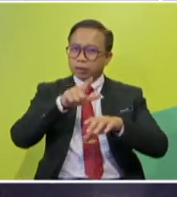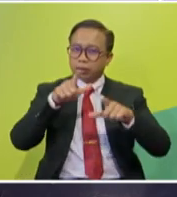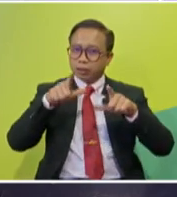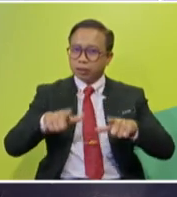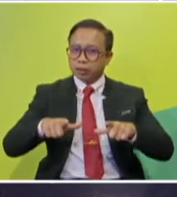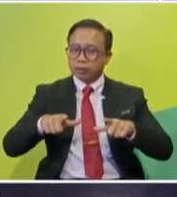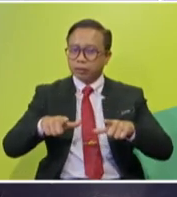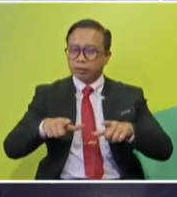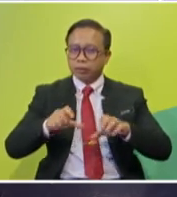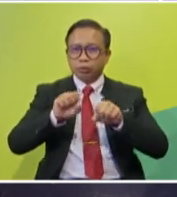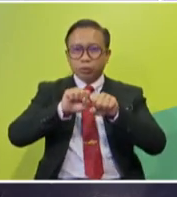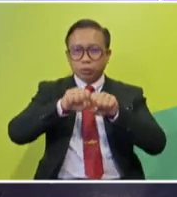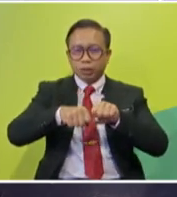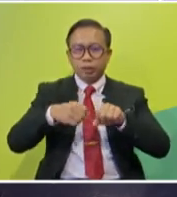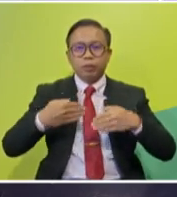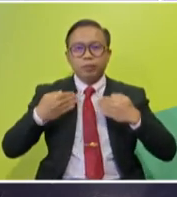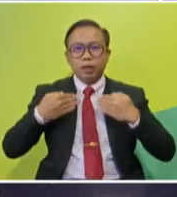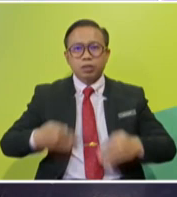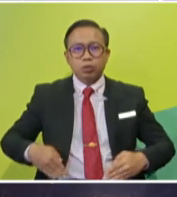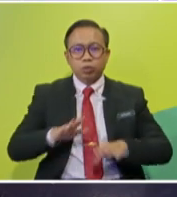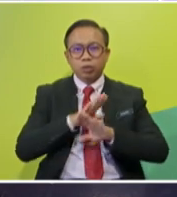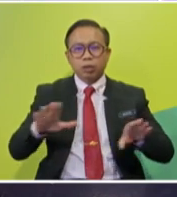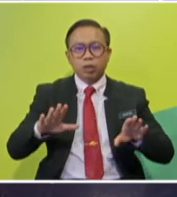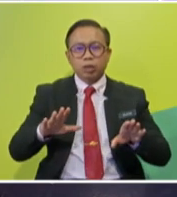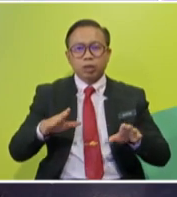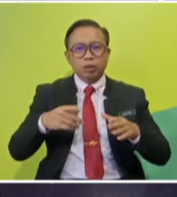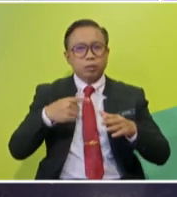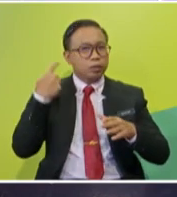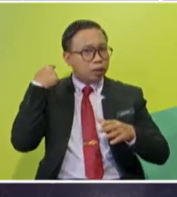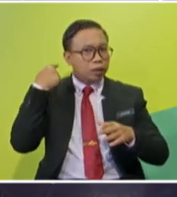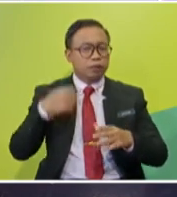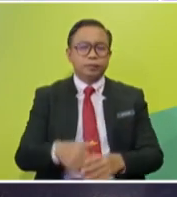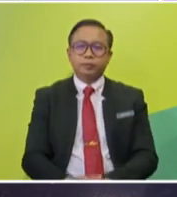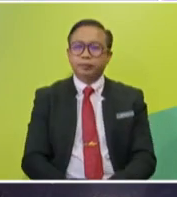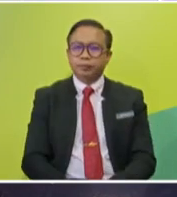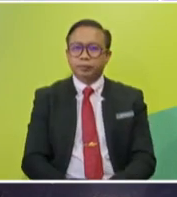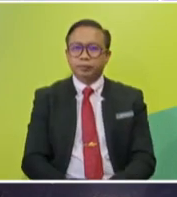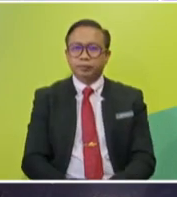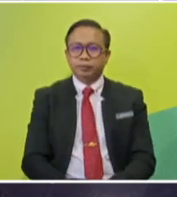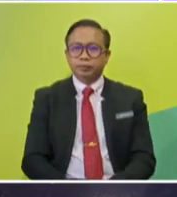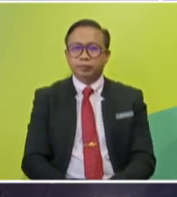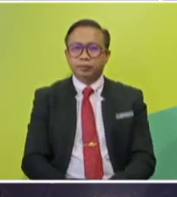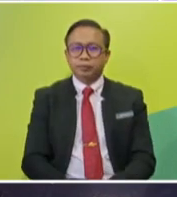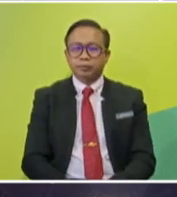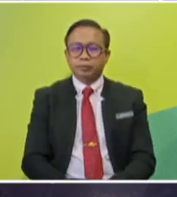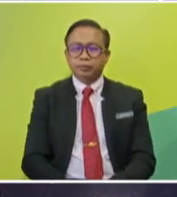supaya bajunya tak tembus ke belakang Oke jadi tebal